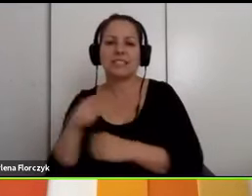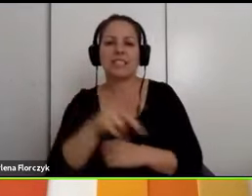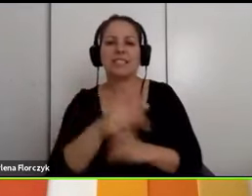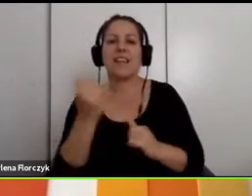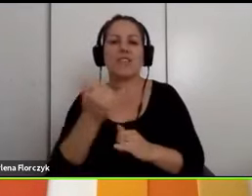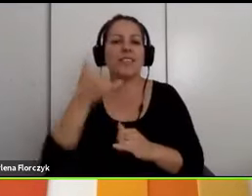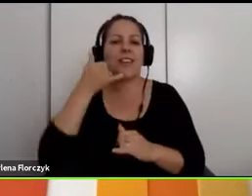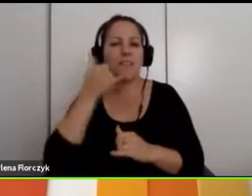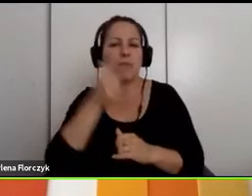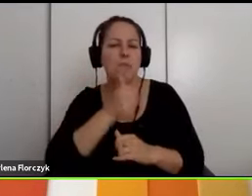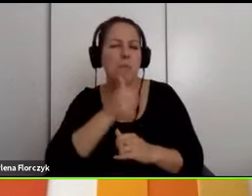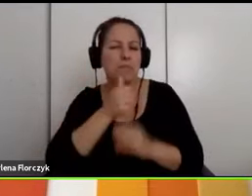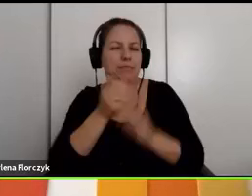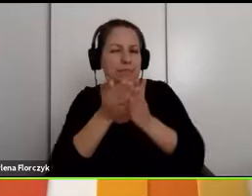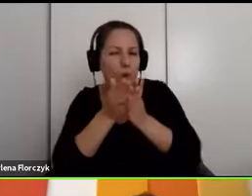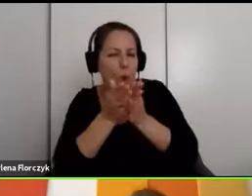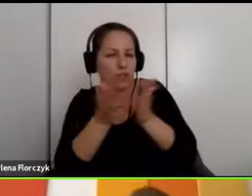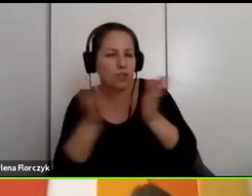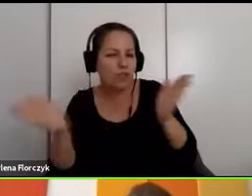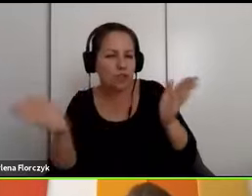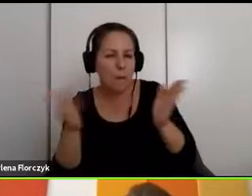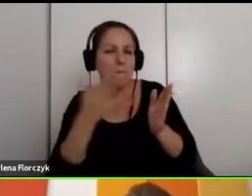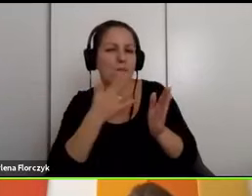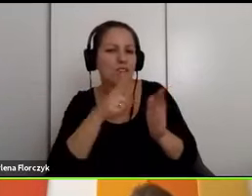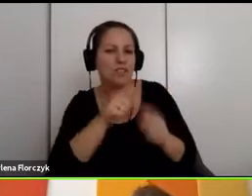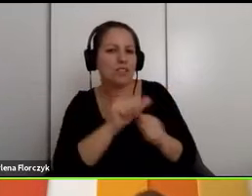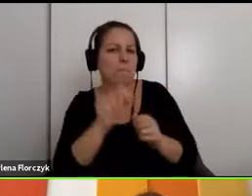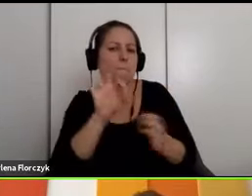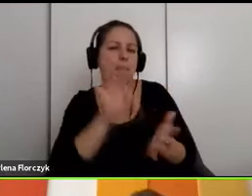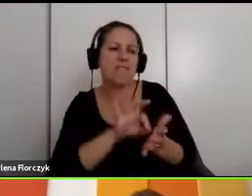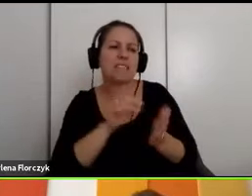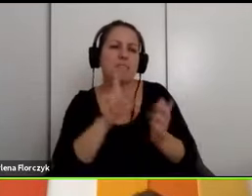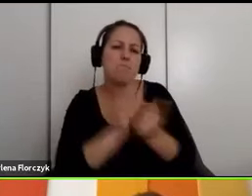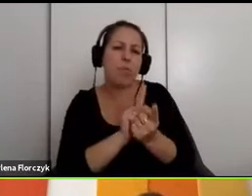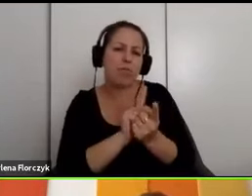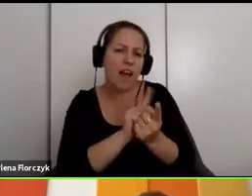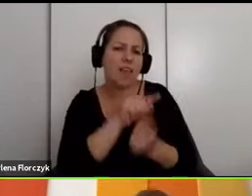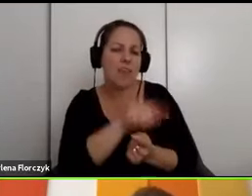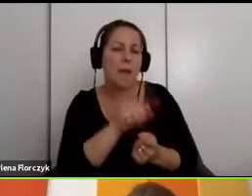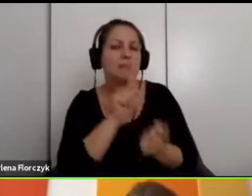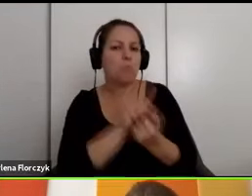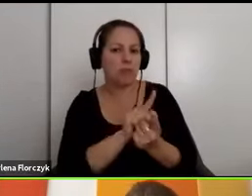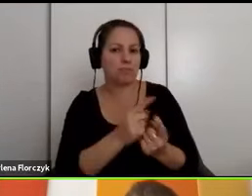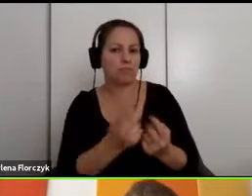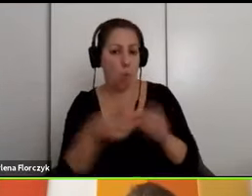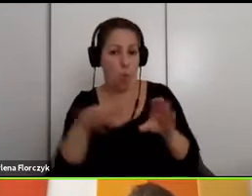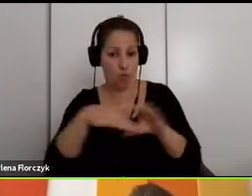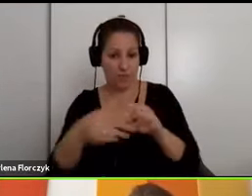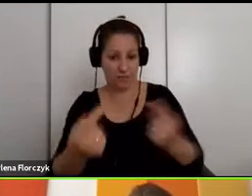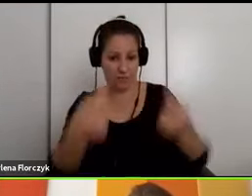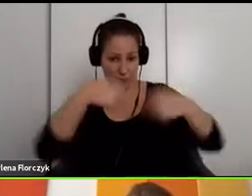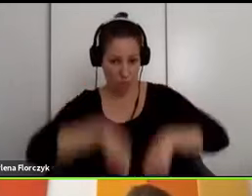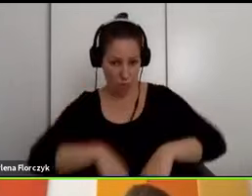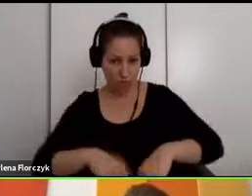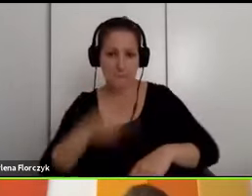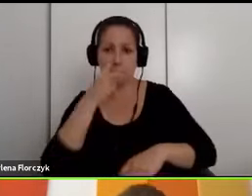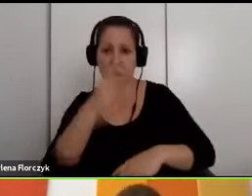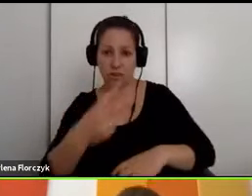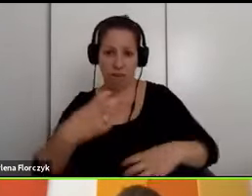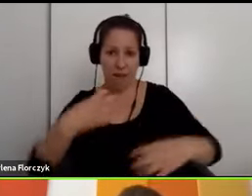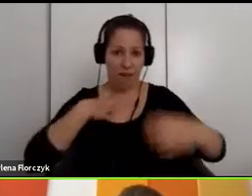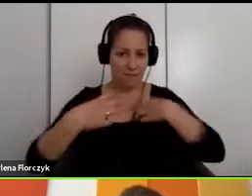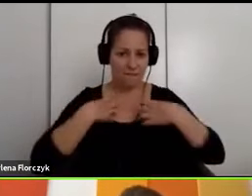zawsze przez telefon próbujemy to rozszerzyć, to znaczy mówić, że to jest pewne spotkanie, to znaczy spotkanie polegające na tym, że uczestnik przychodzi i patrzy na artystę, w